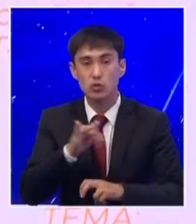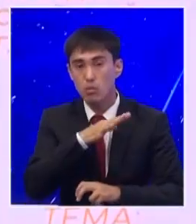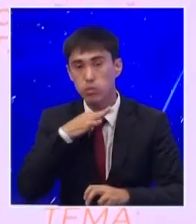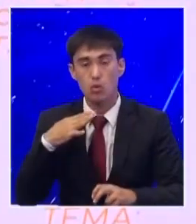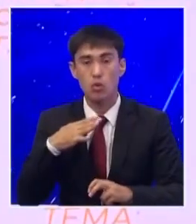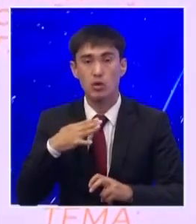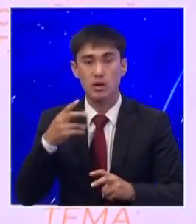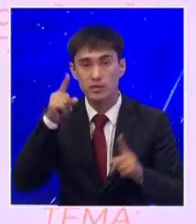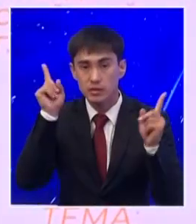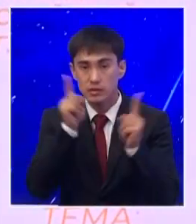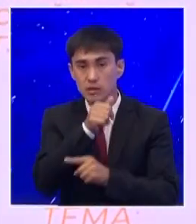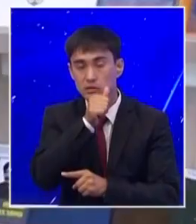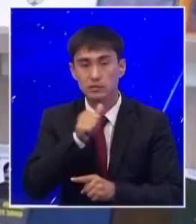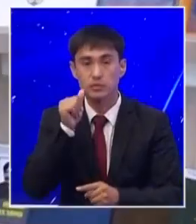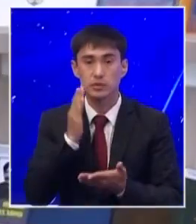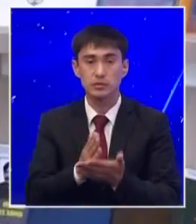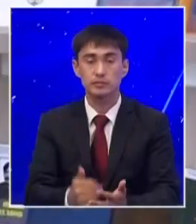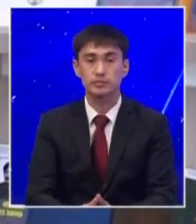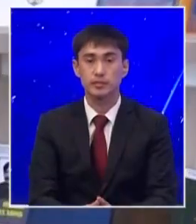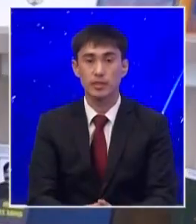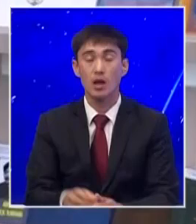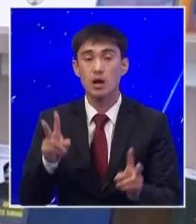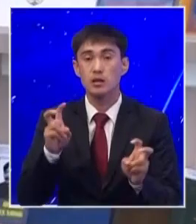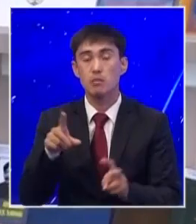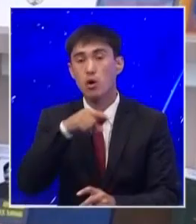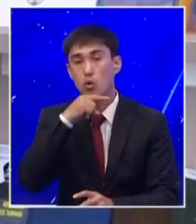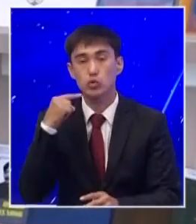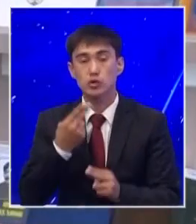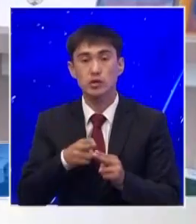темных пятен. Тема русских в этой